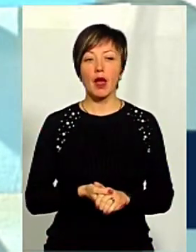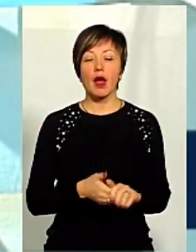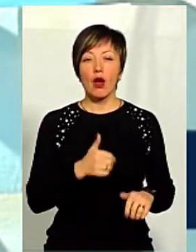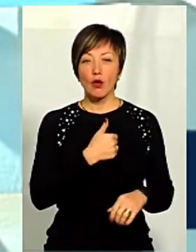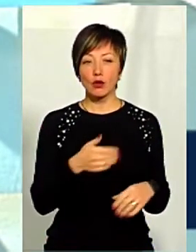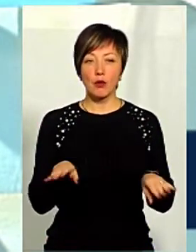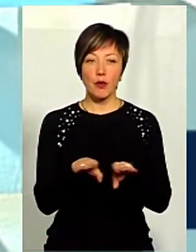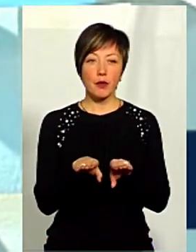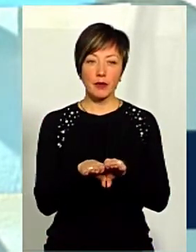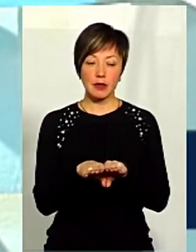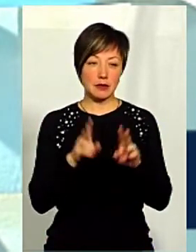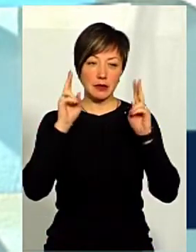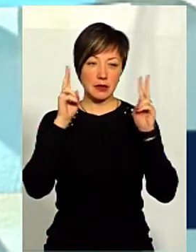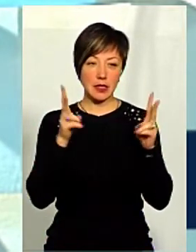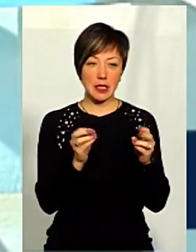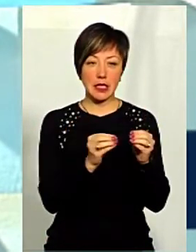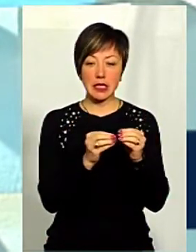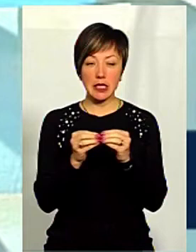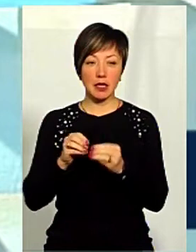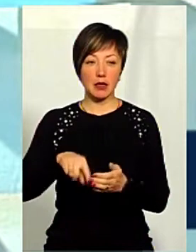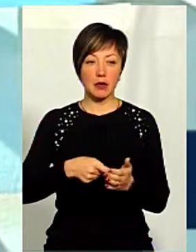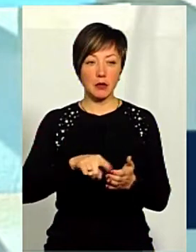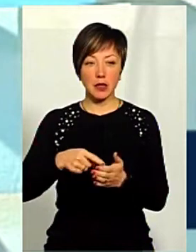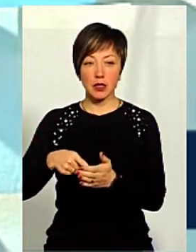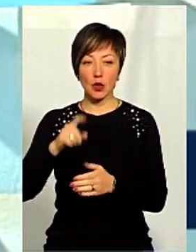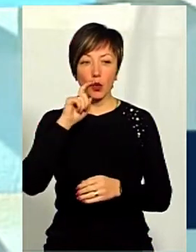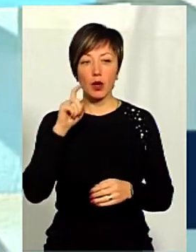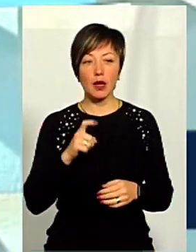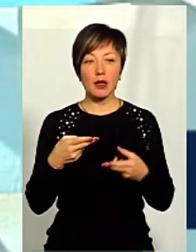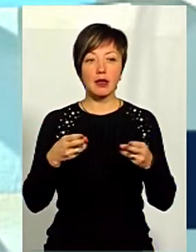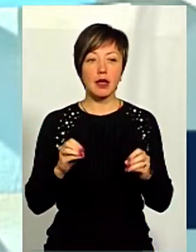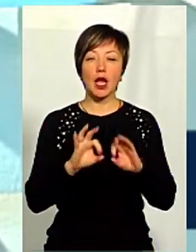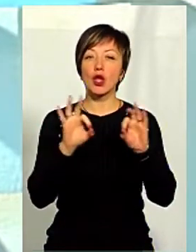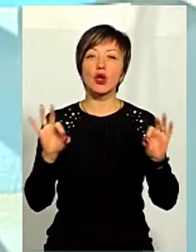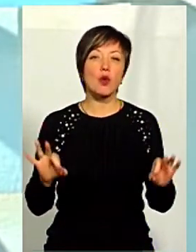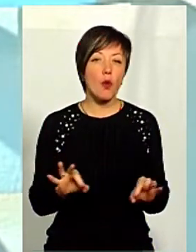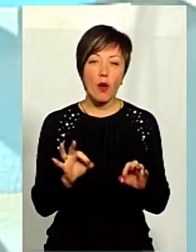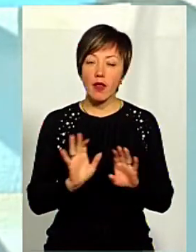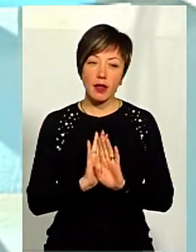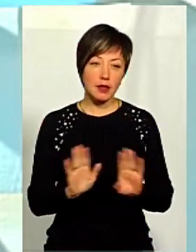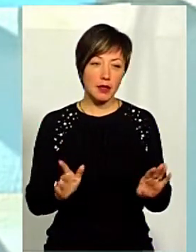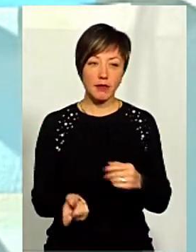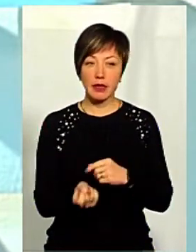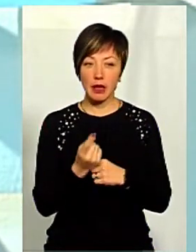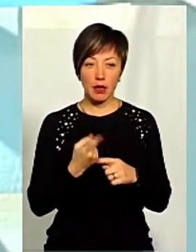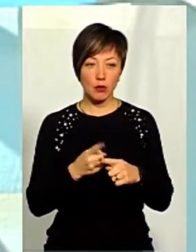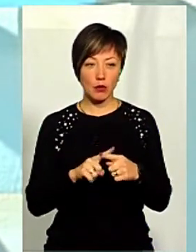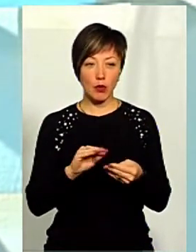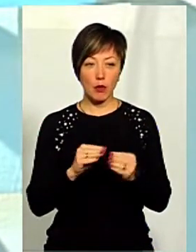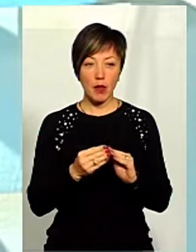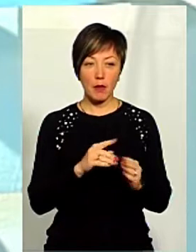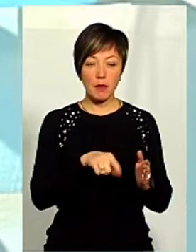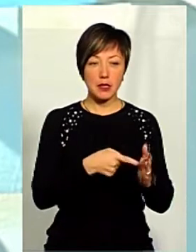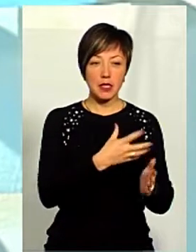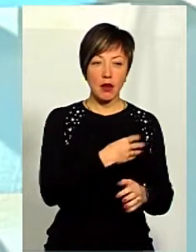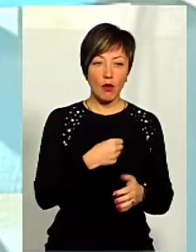для порівняння там привести, я не знаю, там десяток міст України, де ніколи не поставало навколо цього проблеми, від